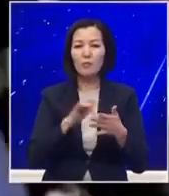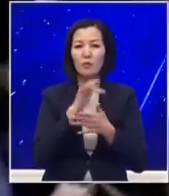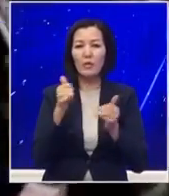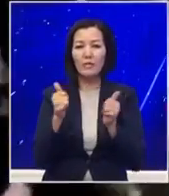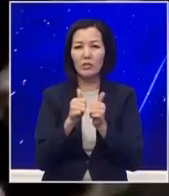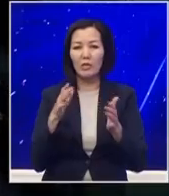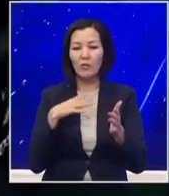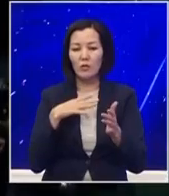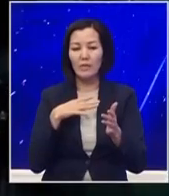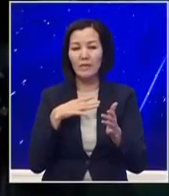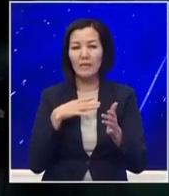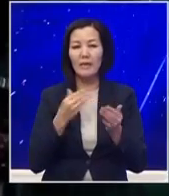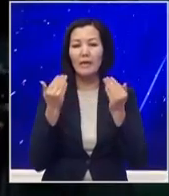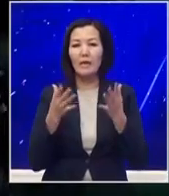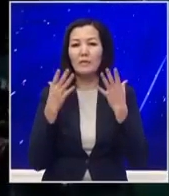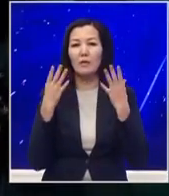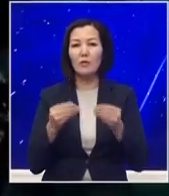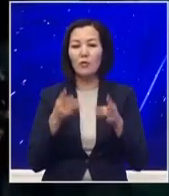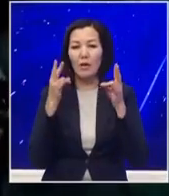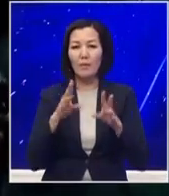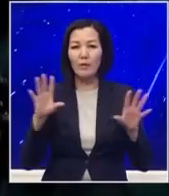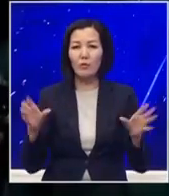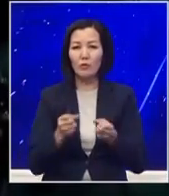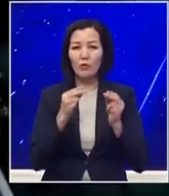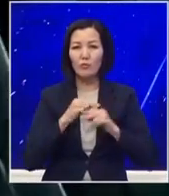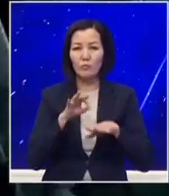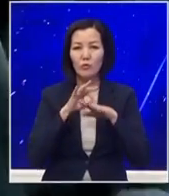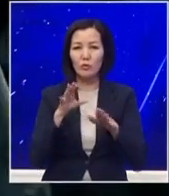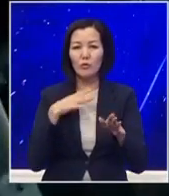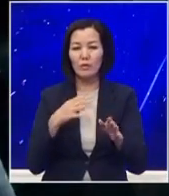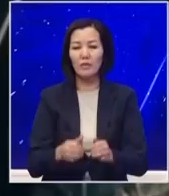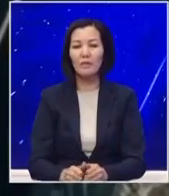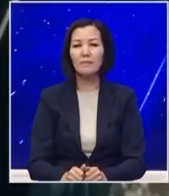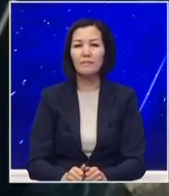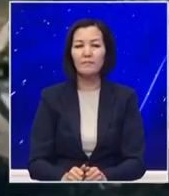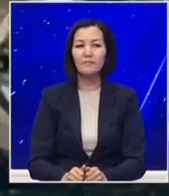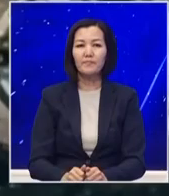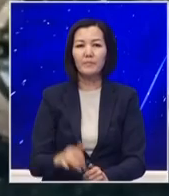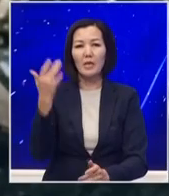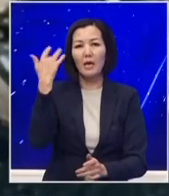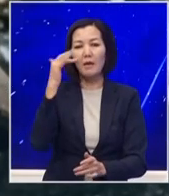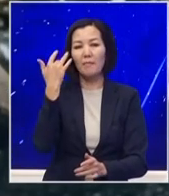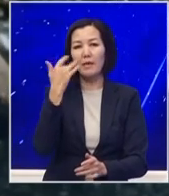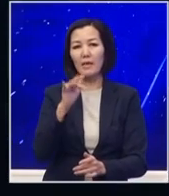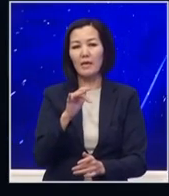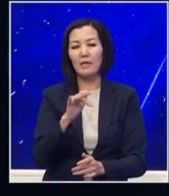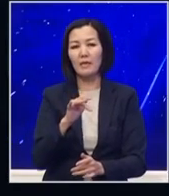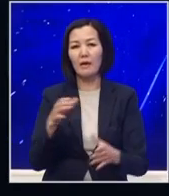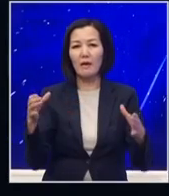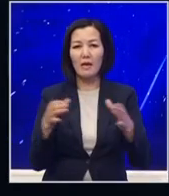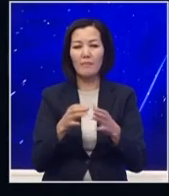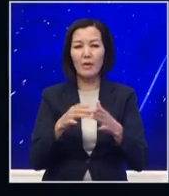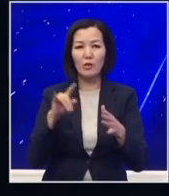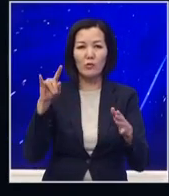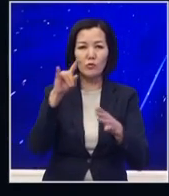маңында орналасқан. Қазіргі таңда апат орнында құтқару жұмыстары жүргізіліп жатыр. Американдық General Motors корпорациясы